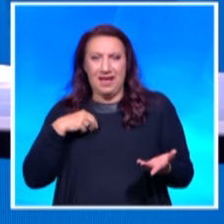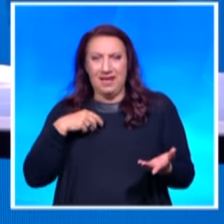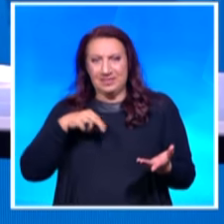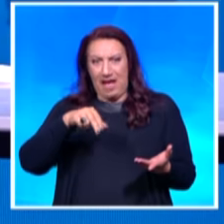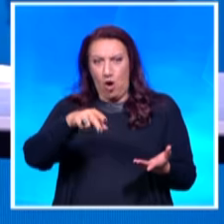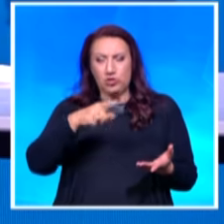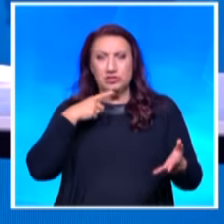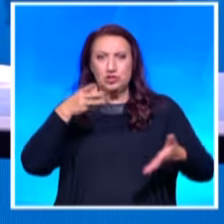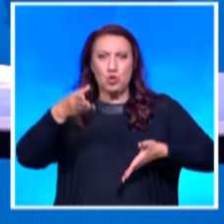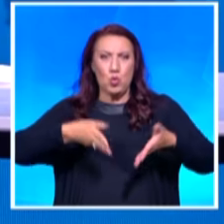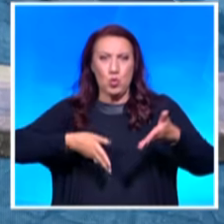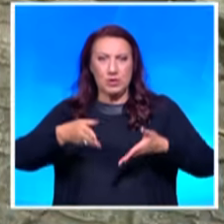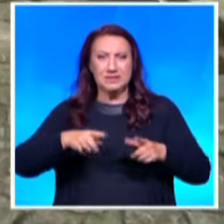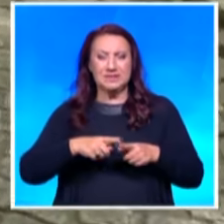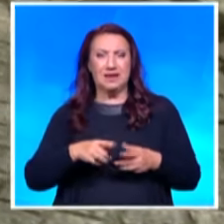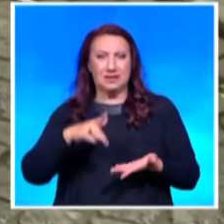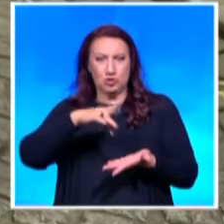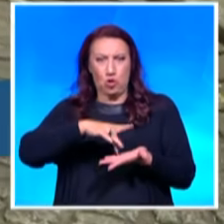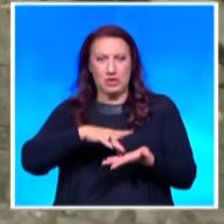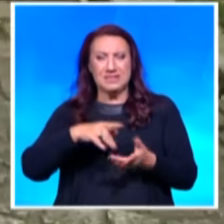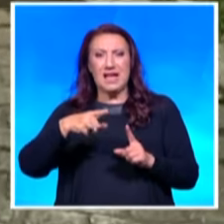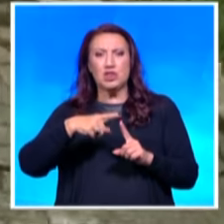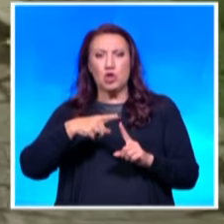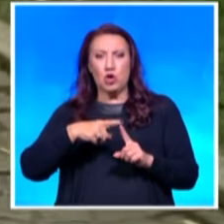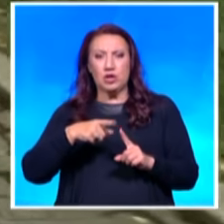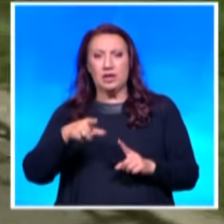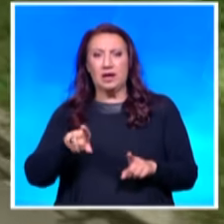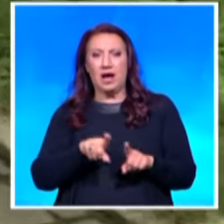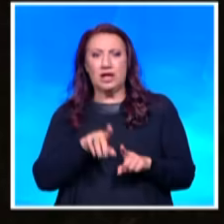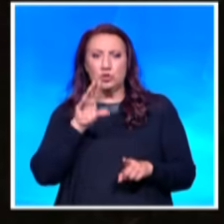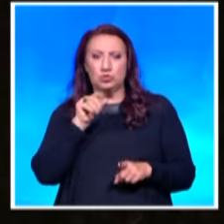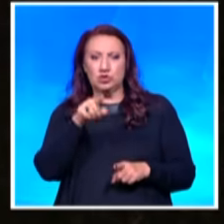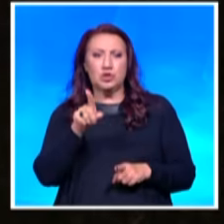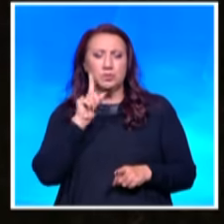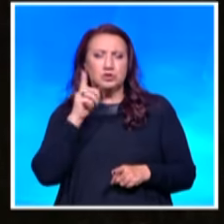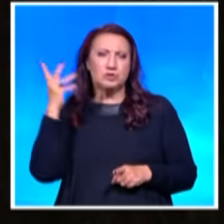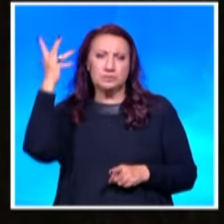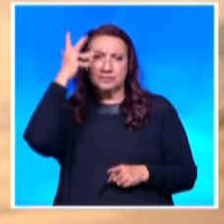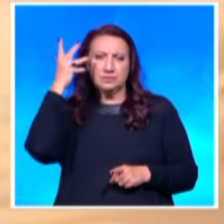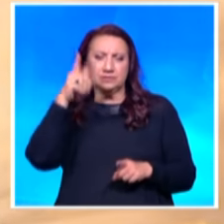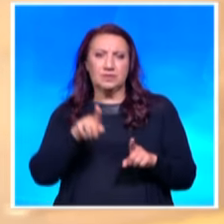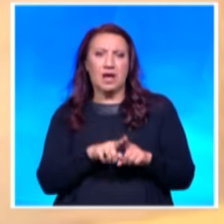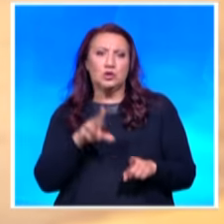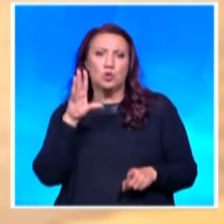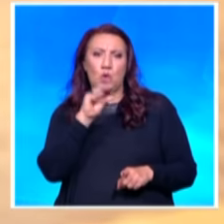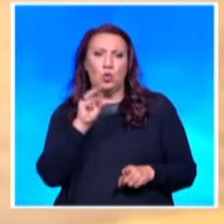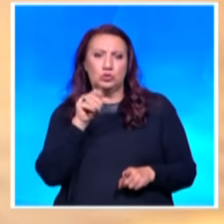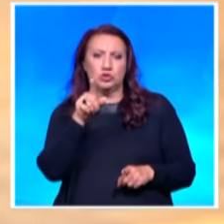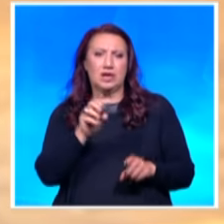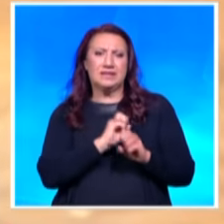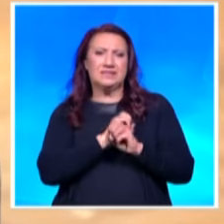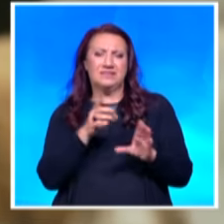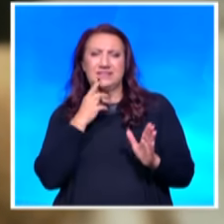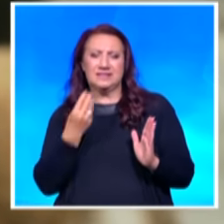Репортаж на RTL Германия. Мечтата на Токо е да бъде куче. Японецът е популярна личност в YouTube, където